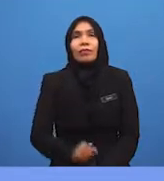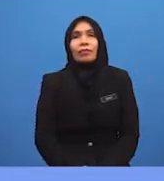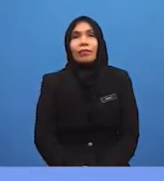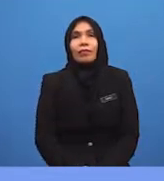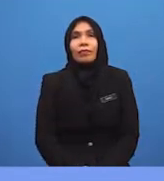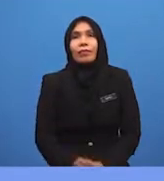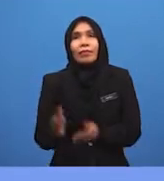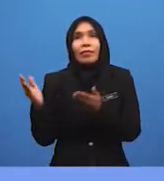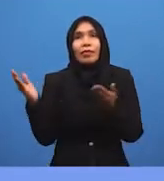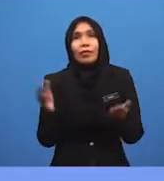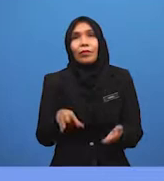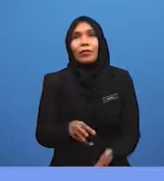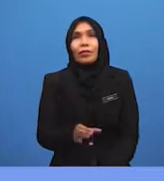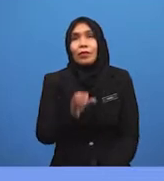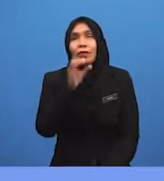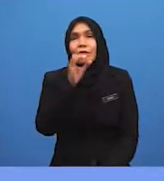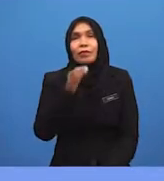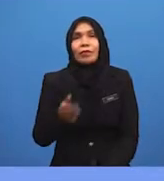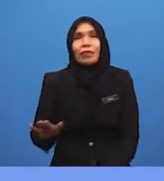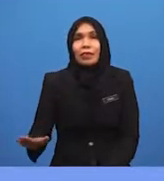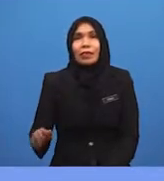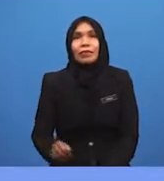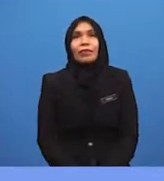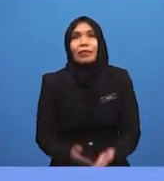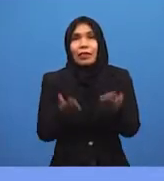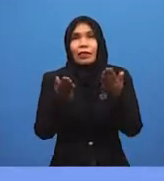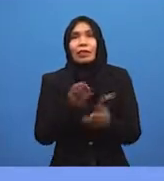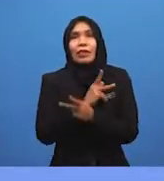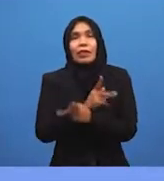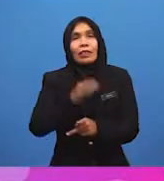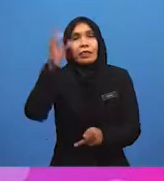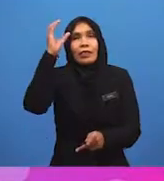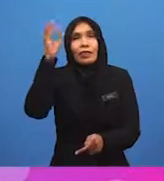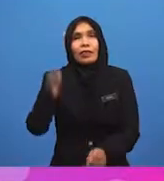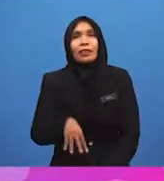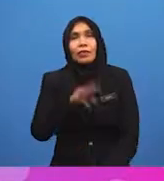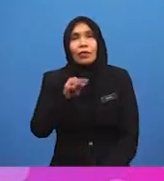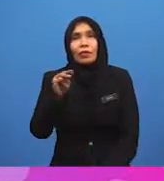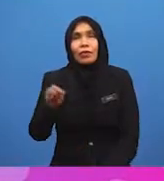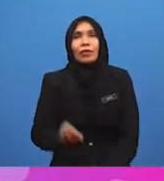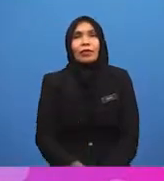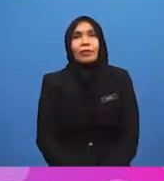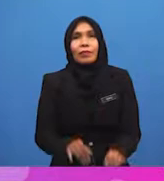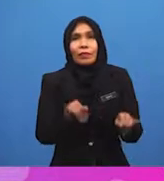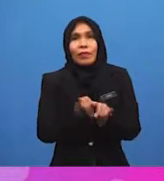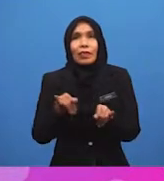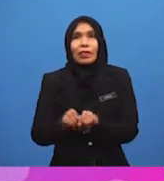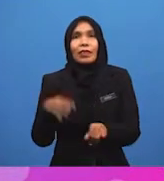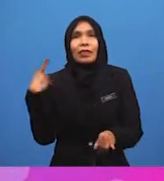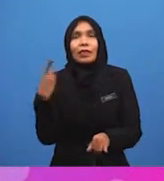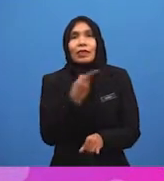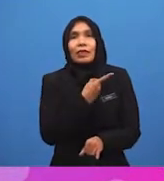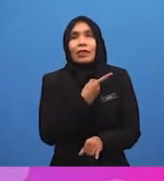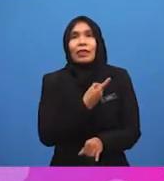Jemput minum, adik. Terima kasih, pakcik. Murid-murid, jika kita mengamalkan